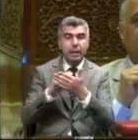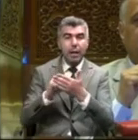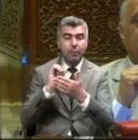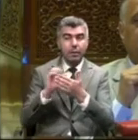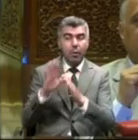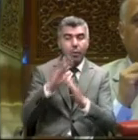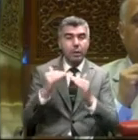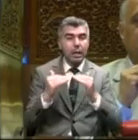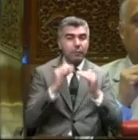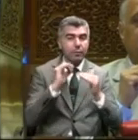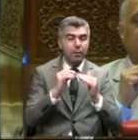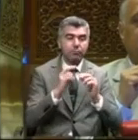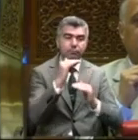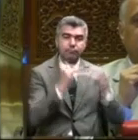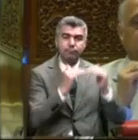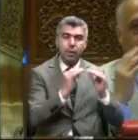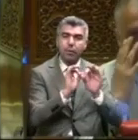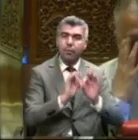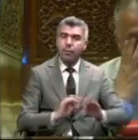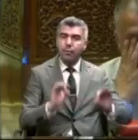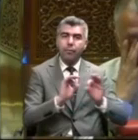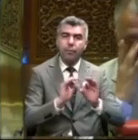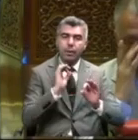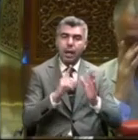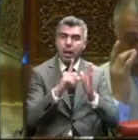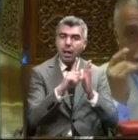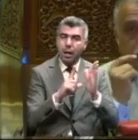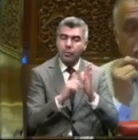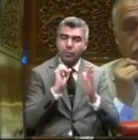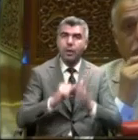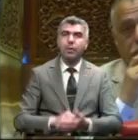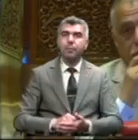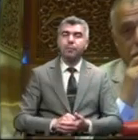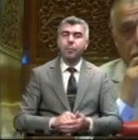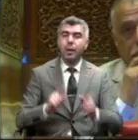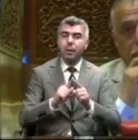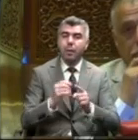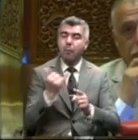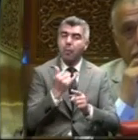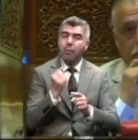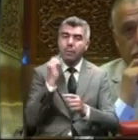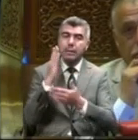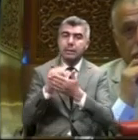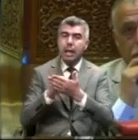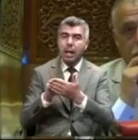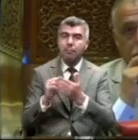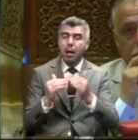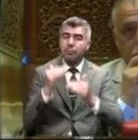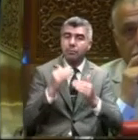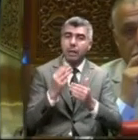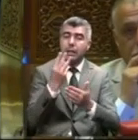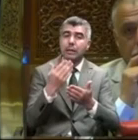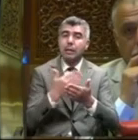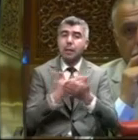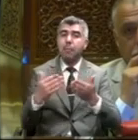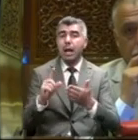من نقائص التي تعتني النظام الضريبي الحالي من قبيل اولا كون التحفيزات الضريبيه تكلف زهاء 3000 مليار